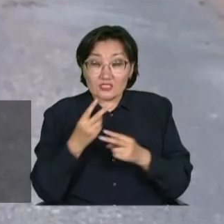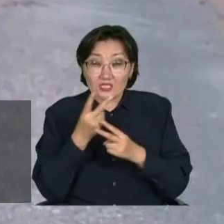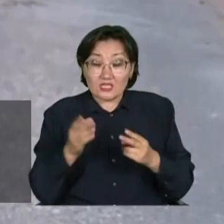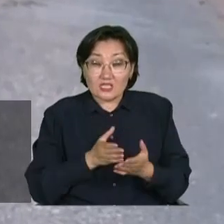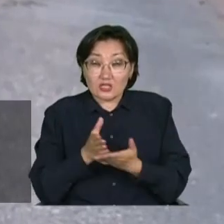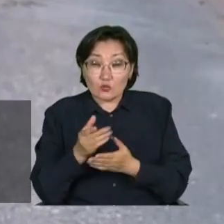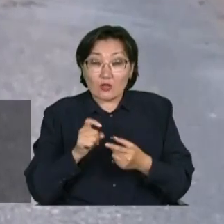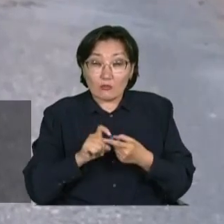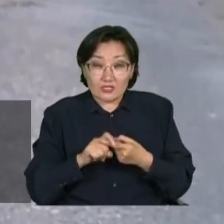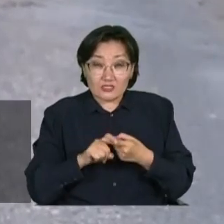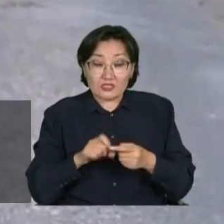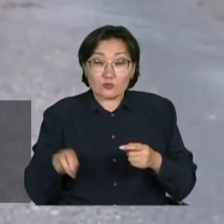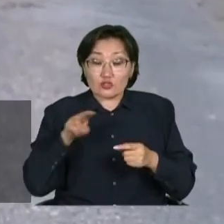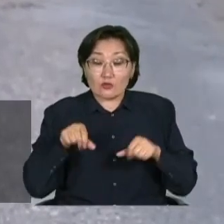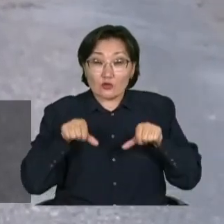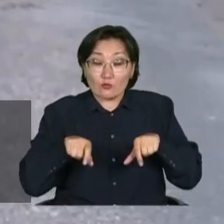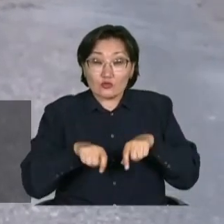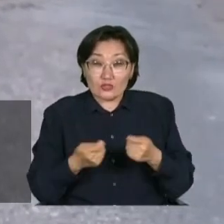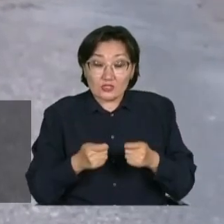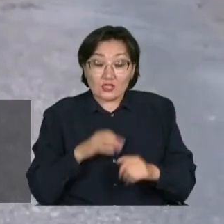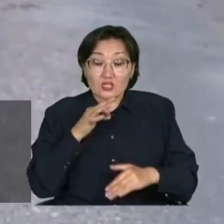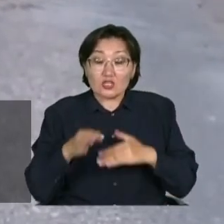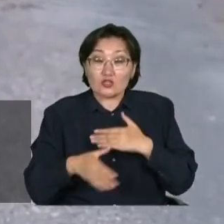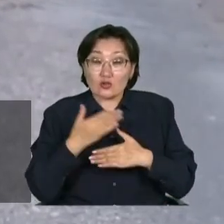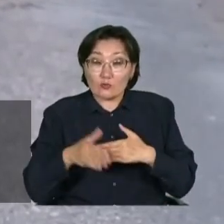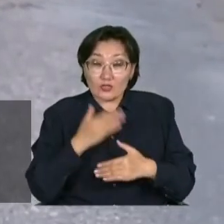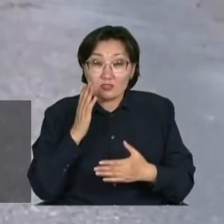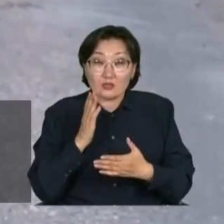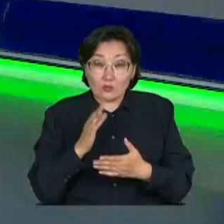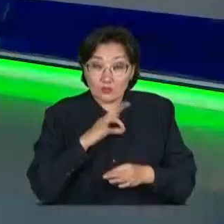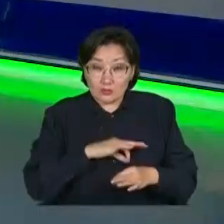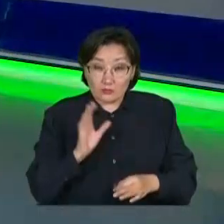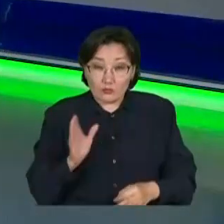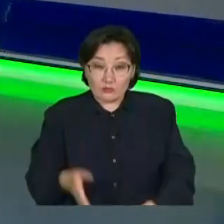кіруіне байланысты әкімшілік құқық бұзушылық жауапкершілігі қаралатын болады.